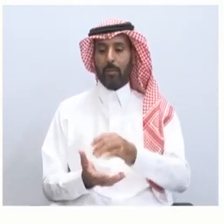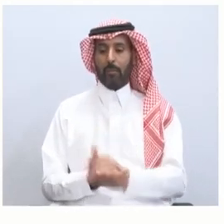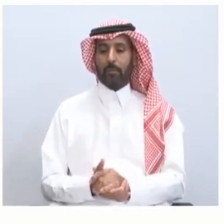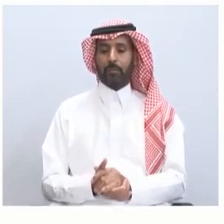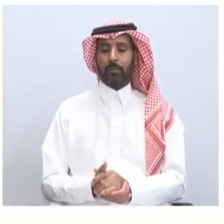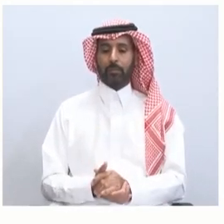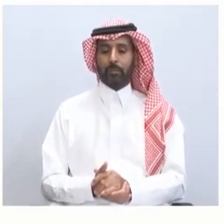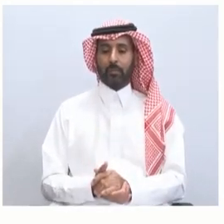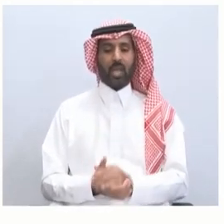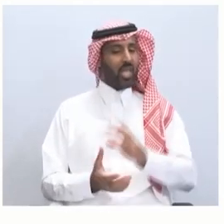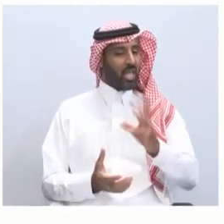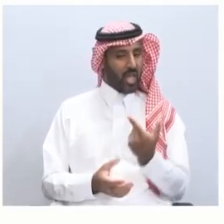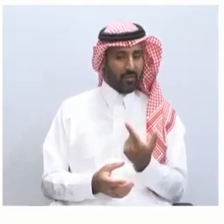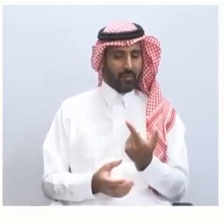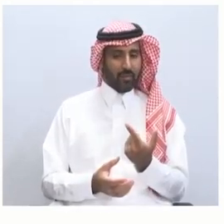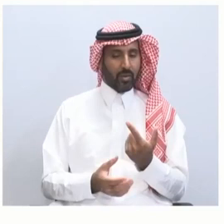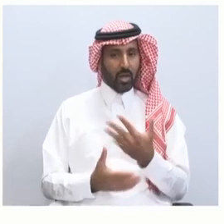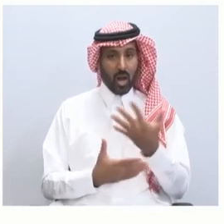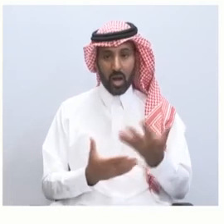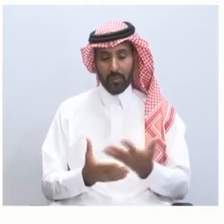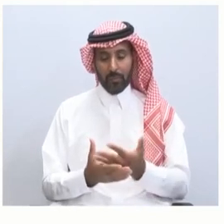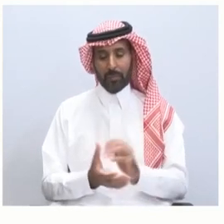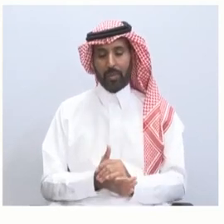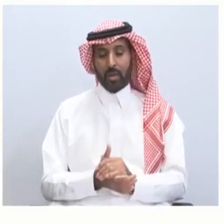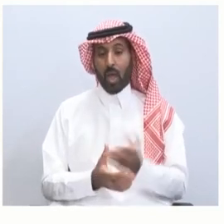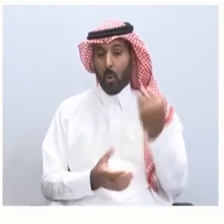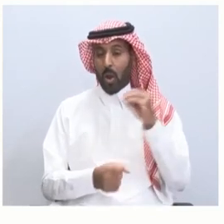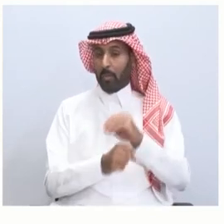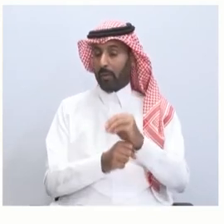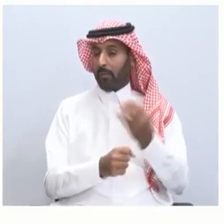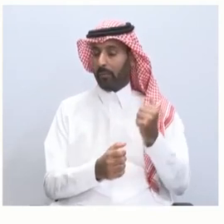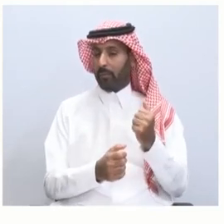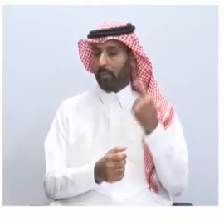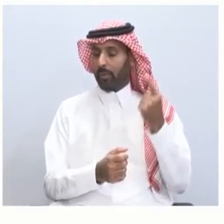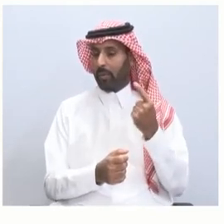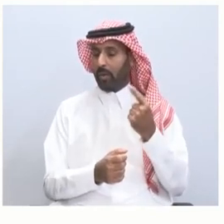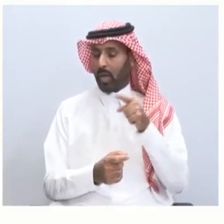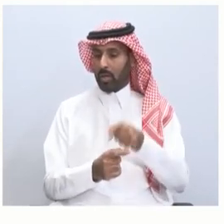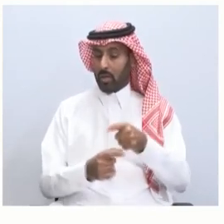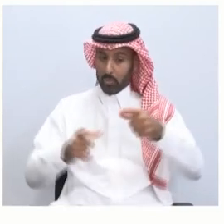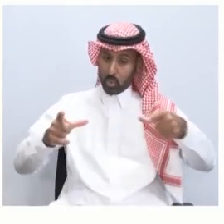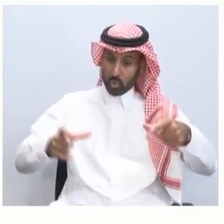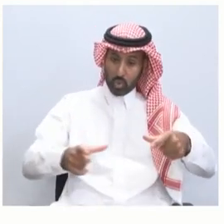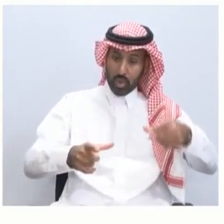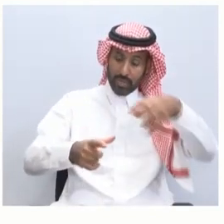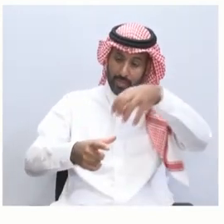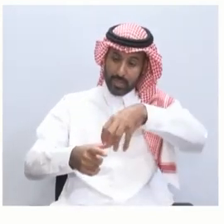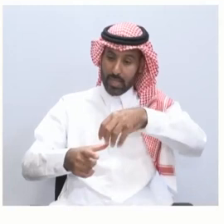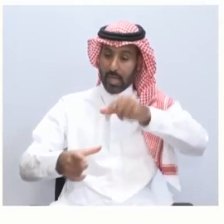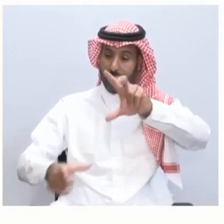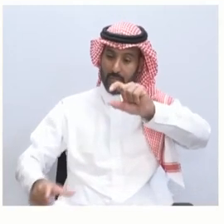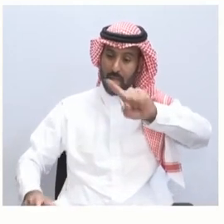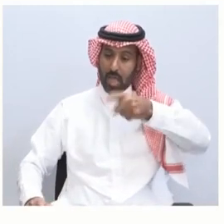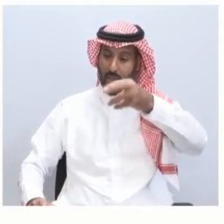الثانيه كيف حدث ذلك كما تذكرون ابنائي وبنات الطلاب عندما حوصرت الدرعيه في